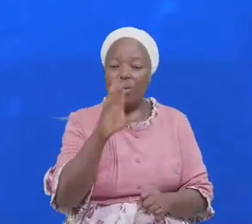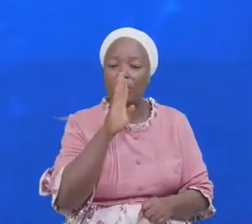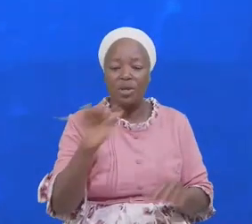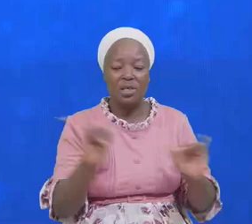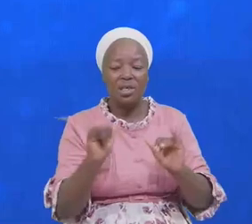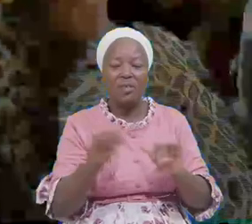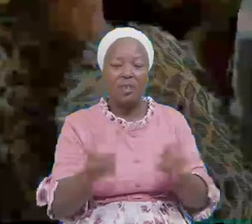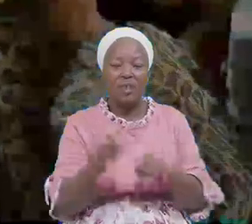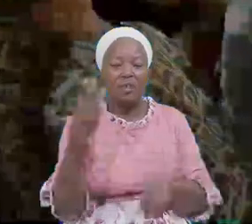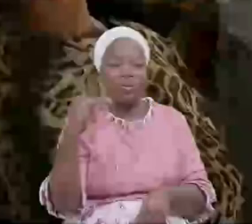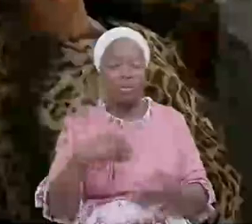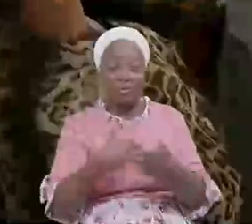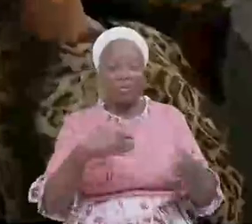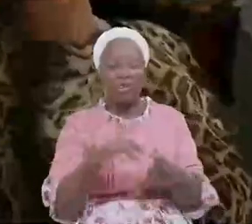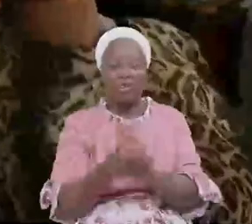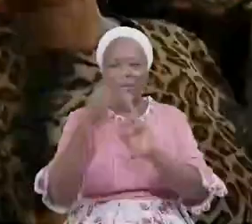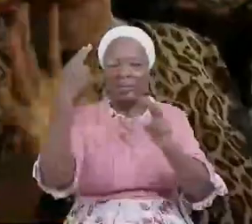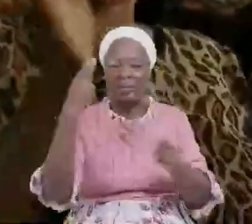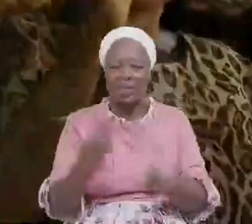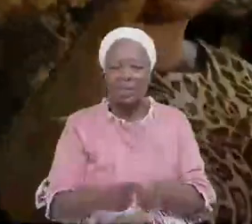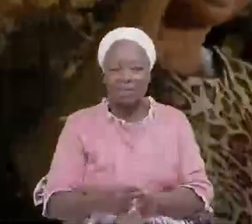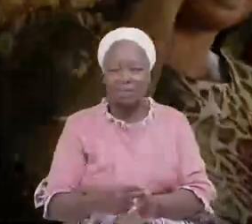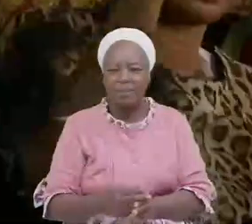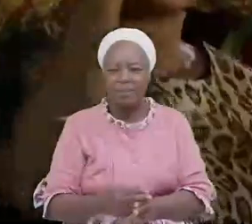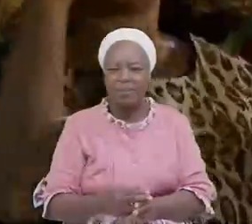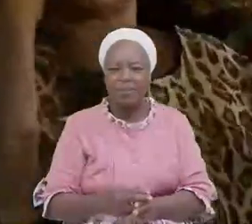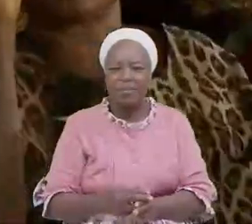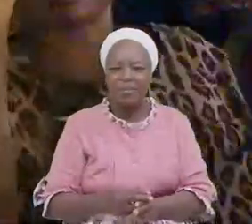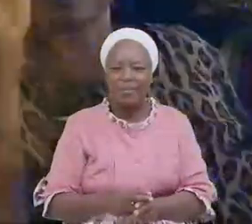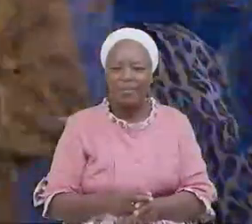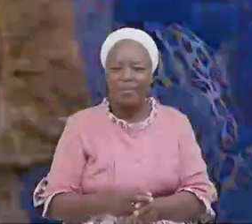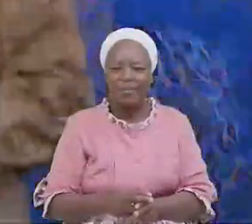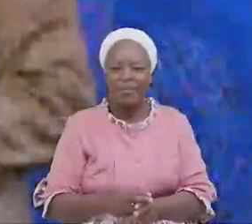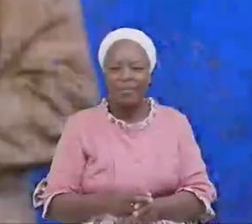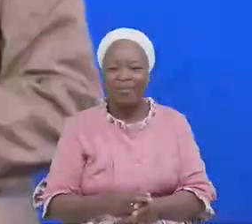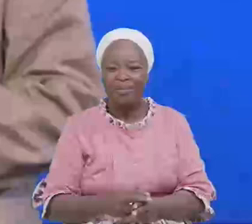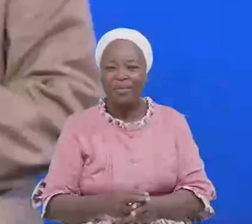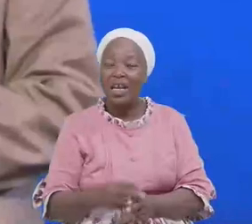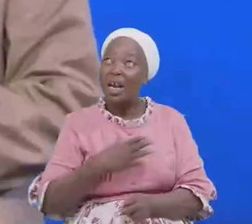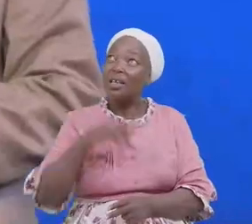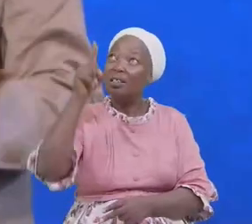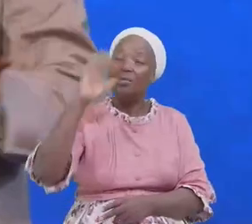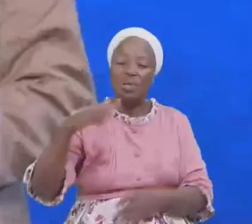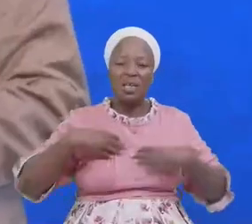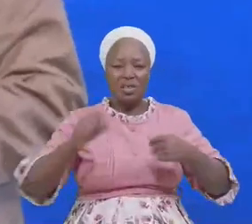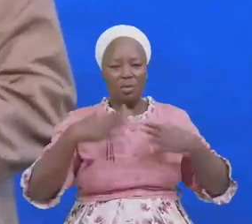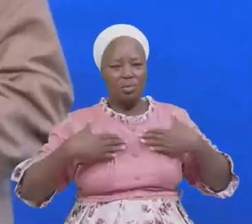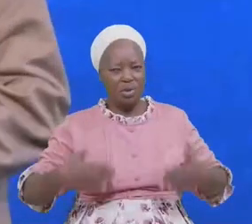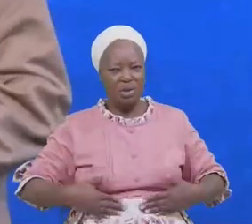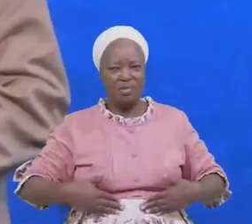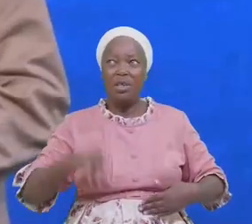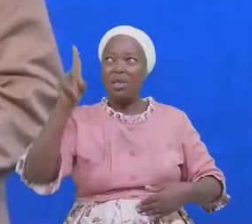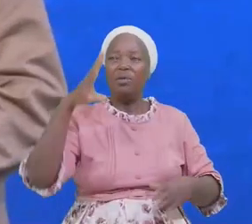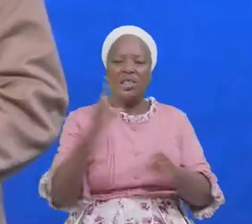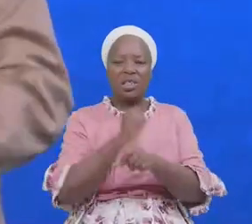Et tu ne seras plus le même au nom de Jésus. Et le Seigneur guérira ton corps. Il va ôter